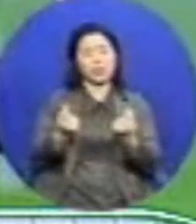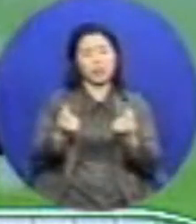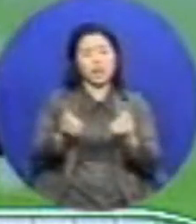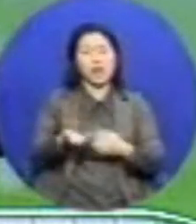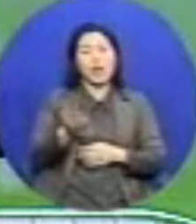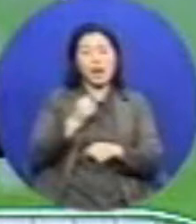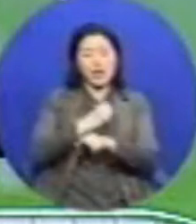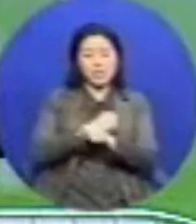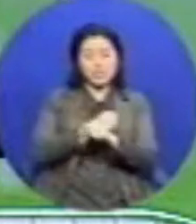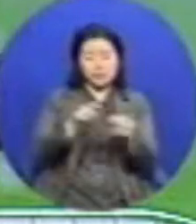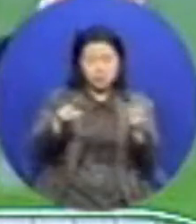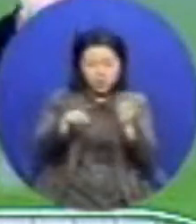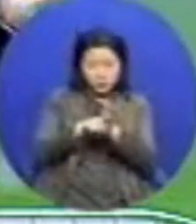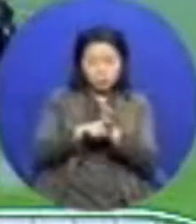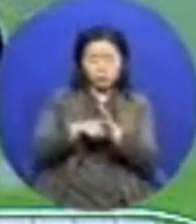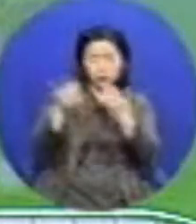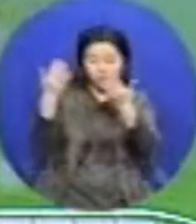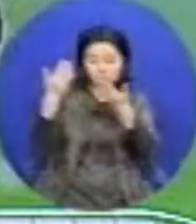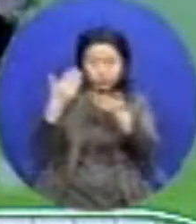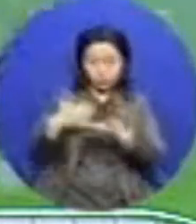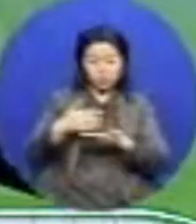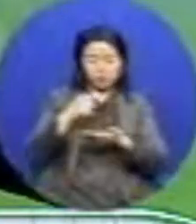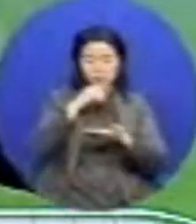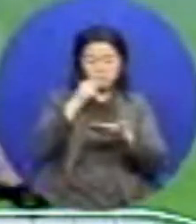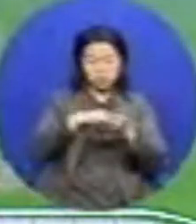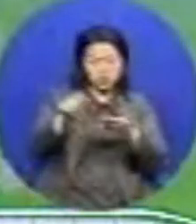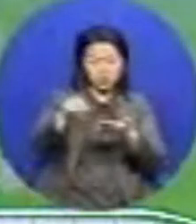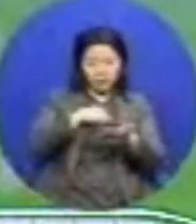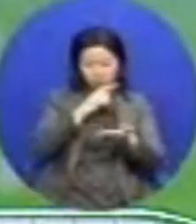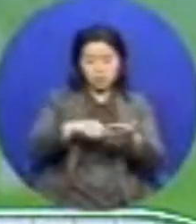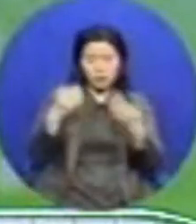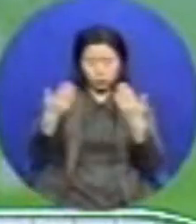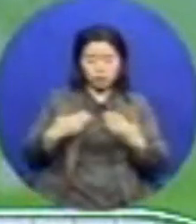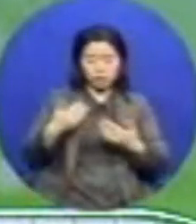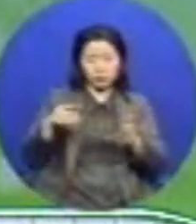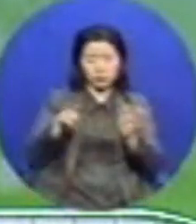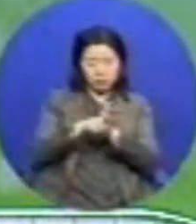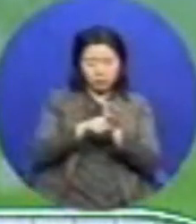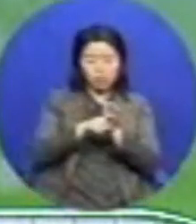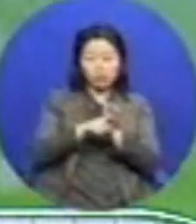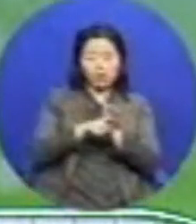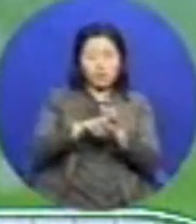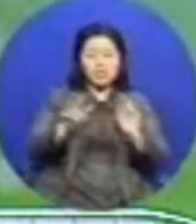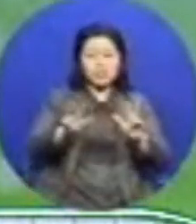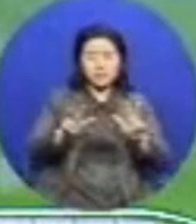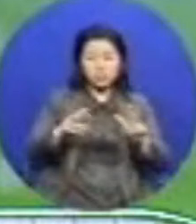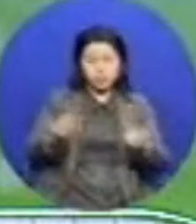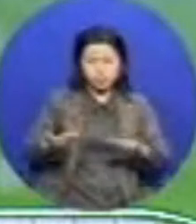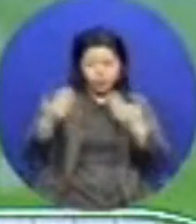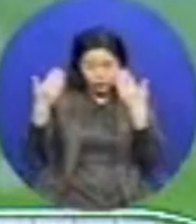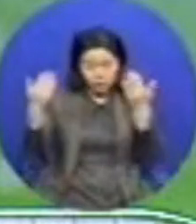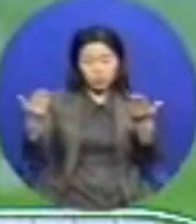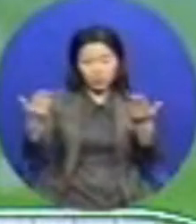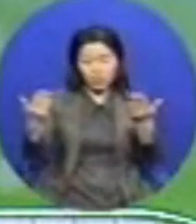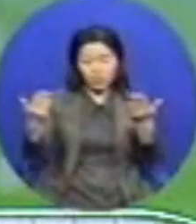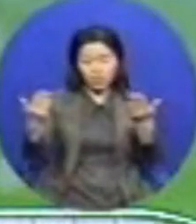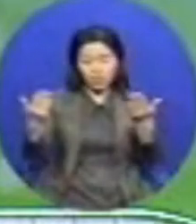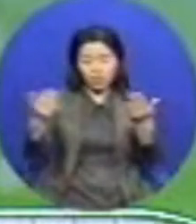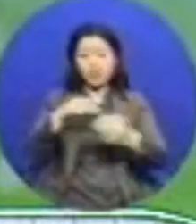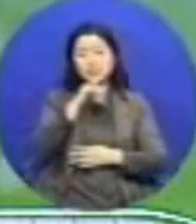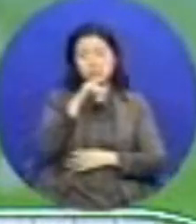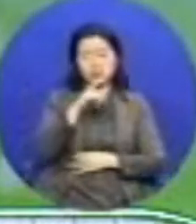예배 터 들었거든요 하나님 이제 빚은 다 같았습니다 이런 뜻이죠 그리고 제 마음에 하나님